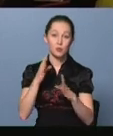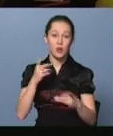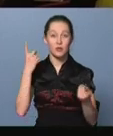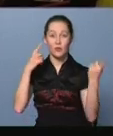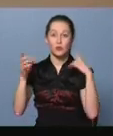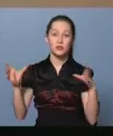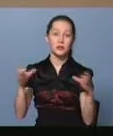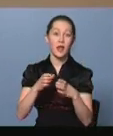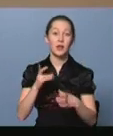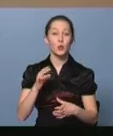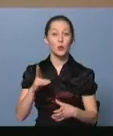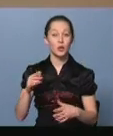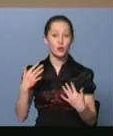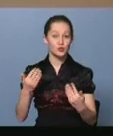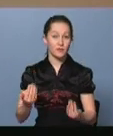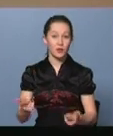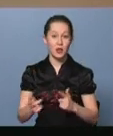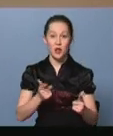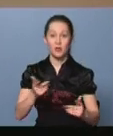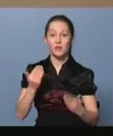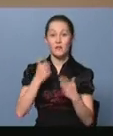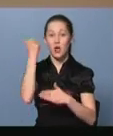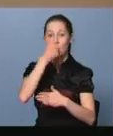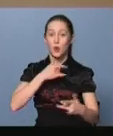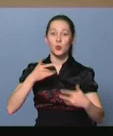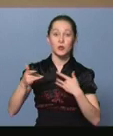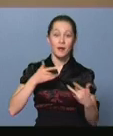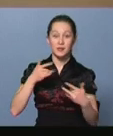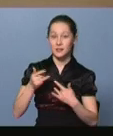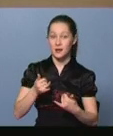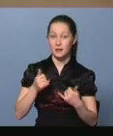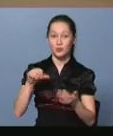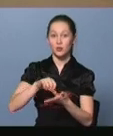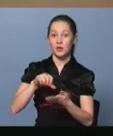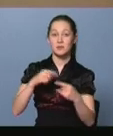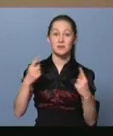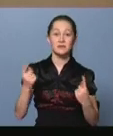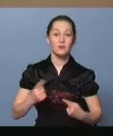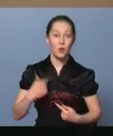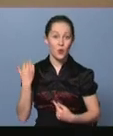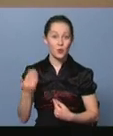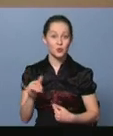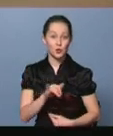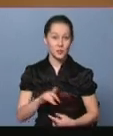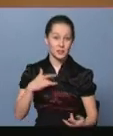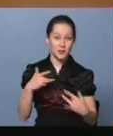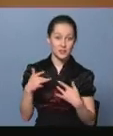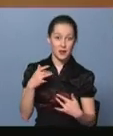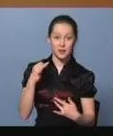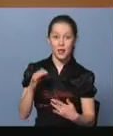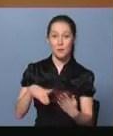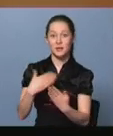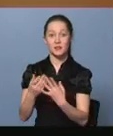объединение «Эктоника» уже сегодня готовит новогодний благотворительный концерт с участием звезд удмуртской эстрады. Праздник посвятят маленькому